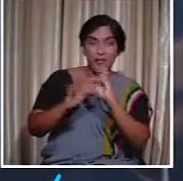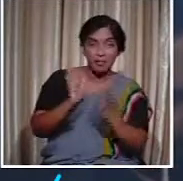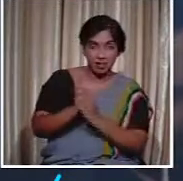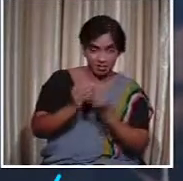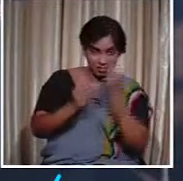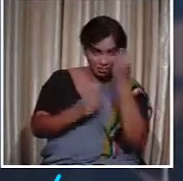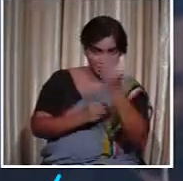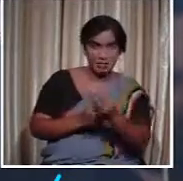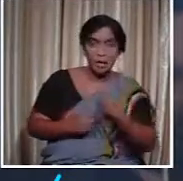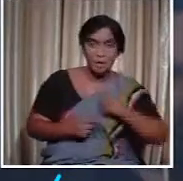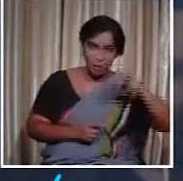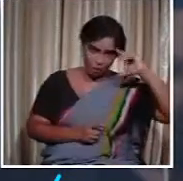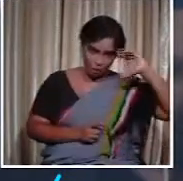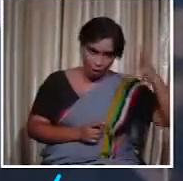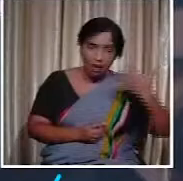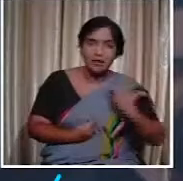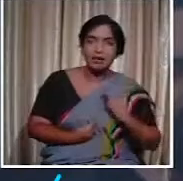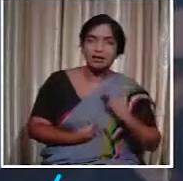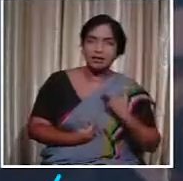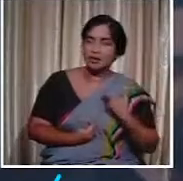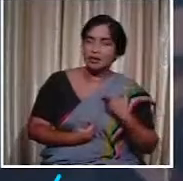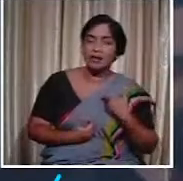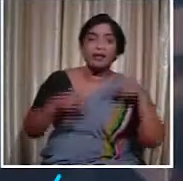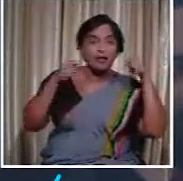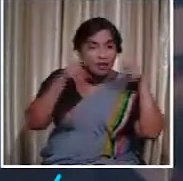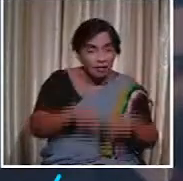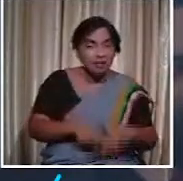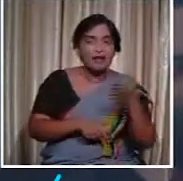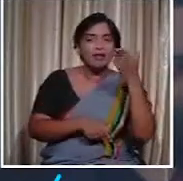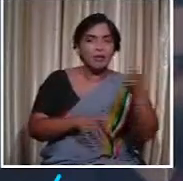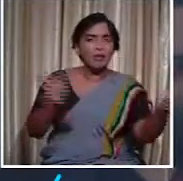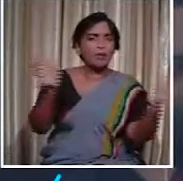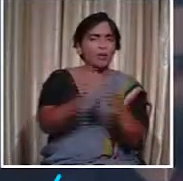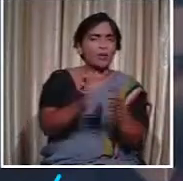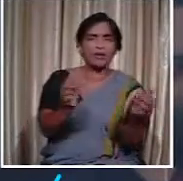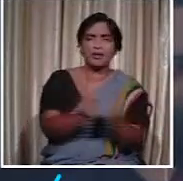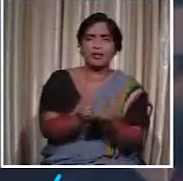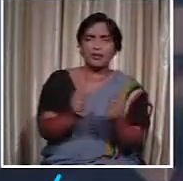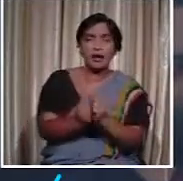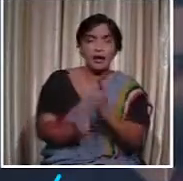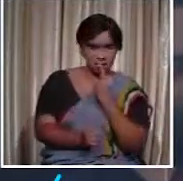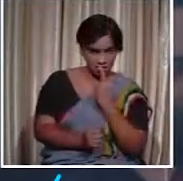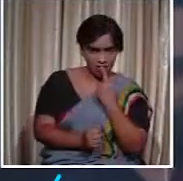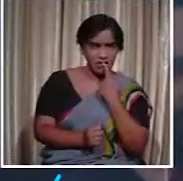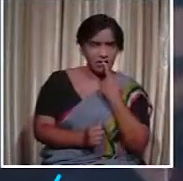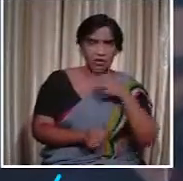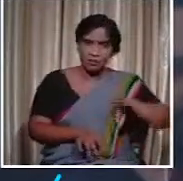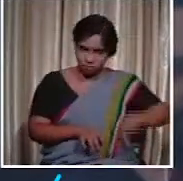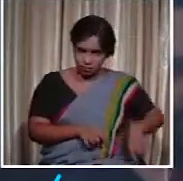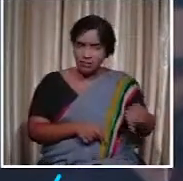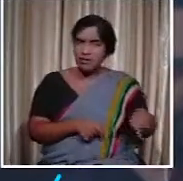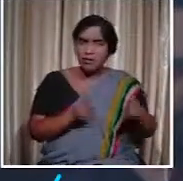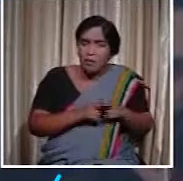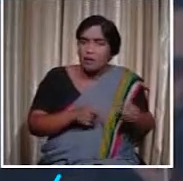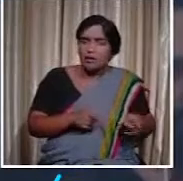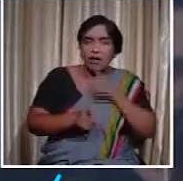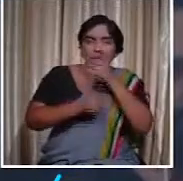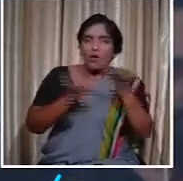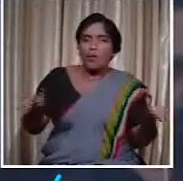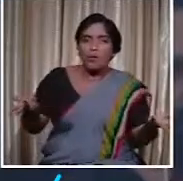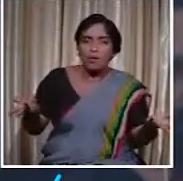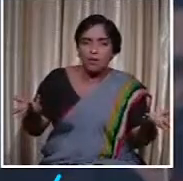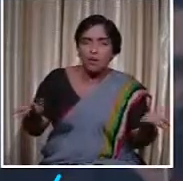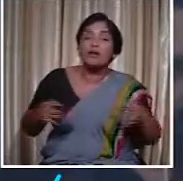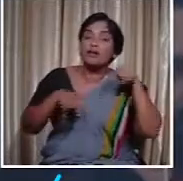දෙන්න අපිට මොලේ අමාරුවක් නැහැ කියලා. දැන් මේගොල්ලෝ එකට වැඩ කරන්නේ කටින්ද අදෝමුඛයෙන්ද කියලා අපිට අහන්න සිද්ධ වෙනවා. ඒ